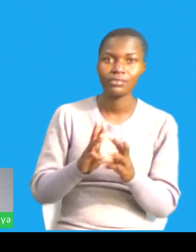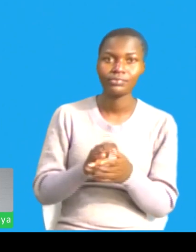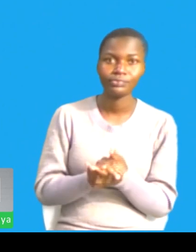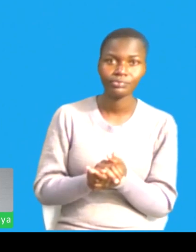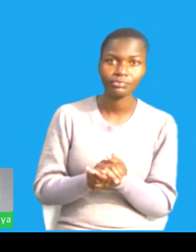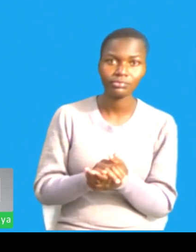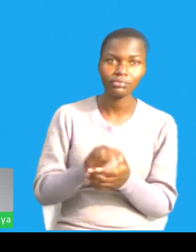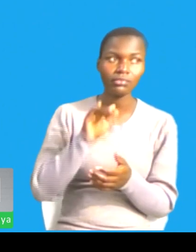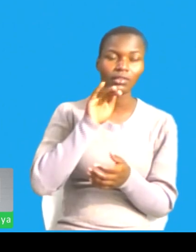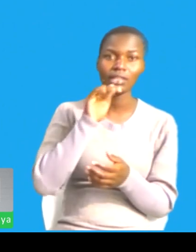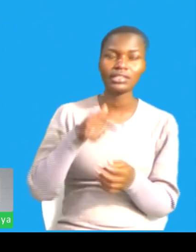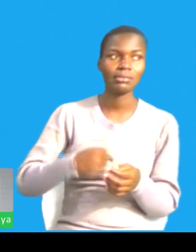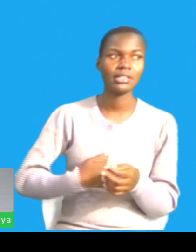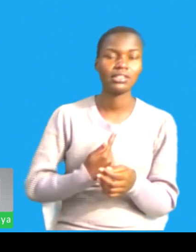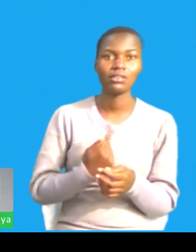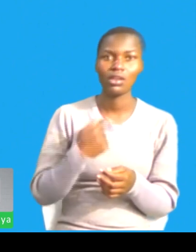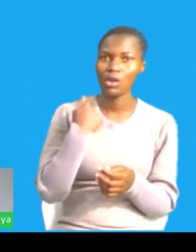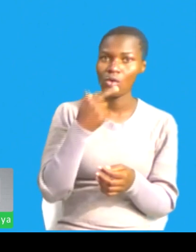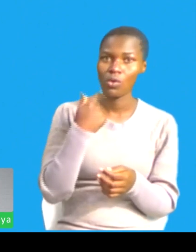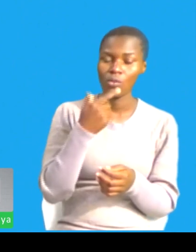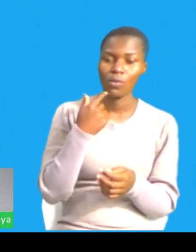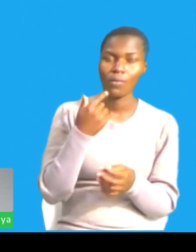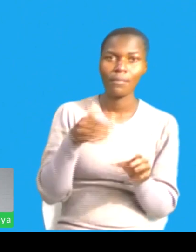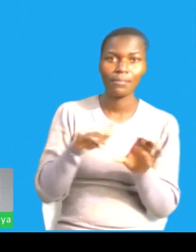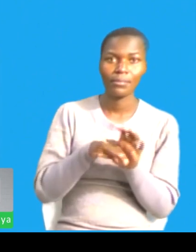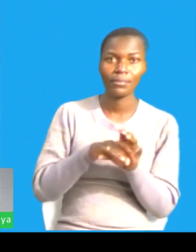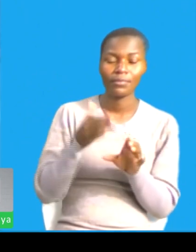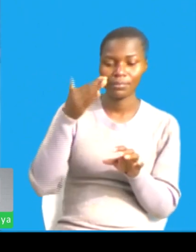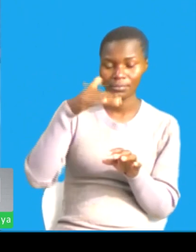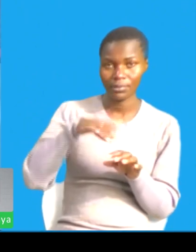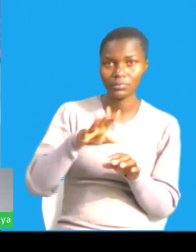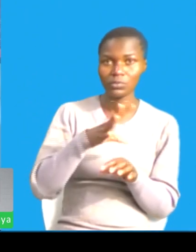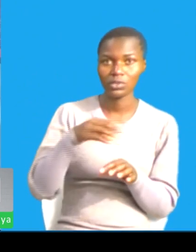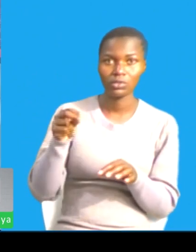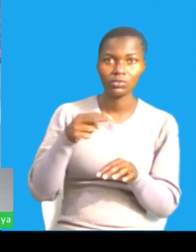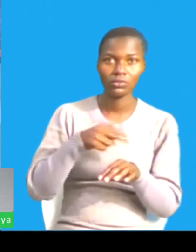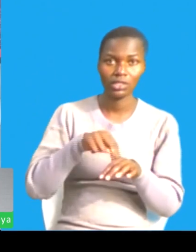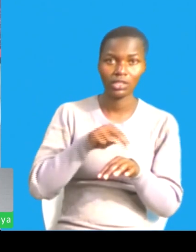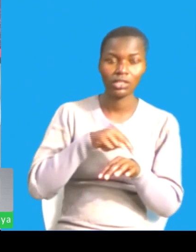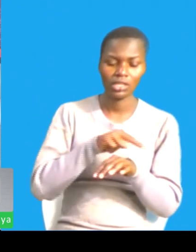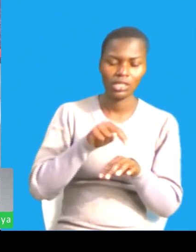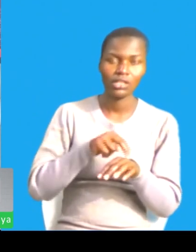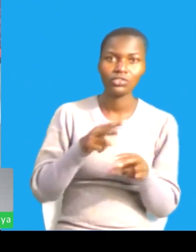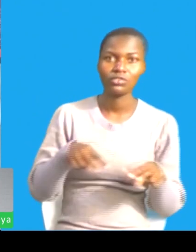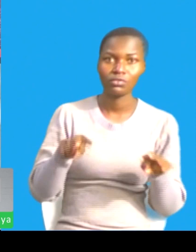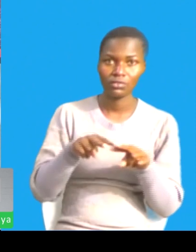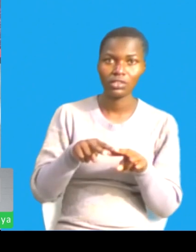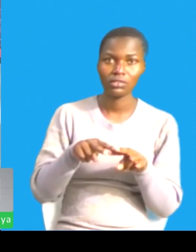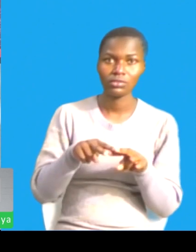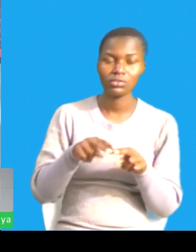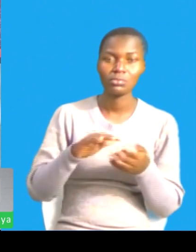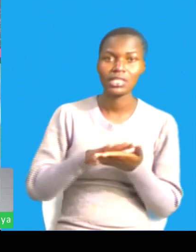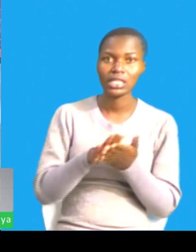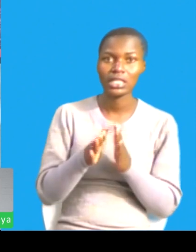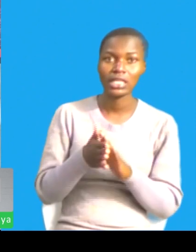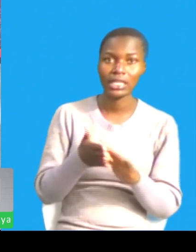ni mbunge mgani ataenda katika hiyo national values na tutengezee sheria ile itasaidia hizo national values ziweze kukua clear,